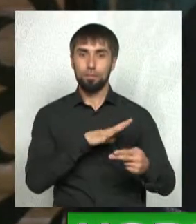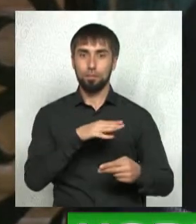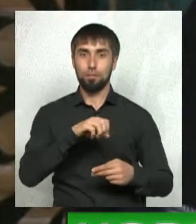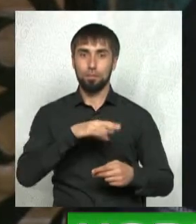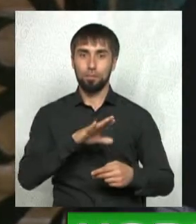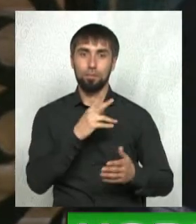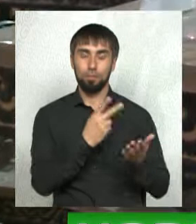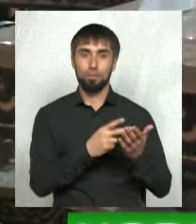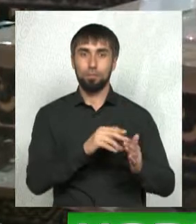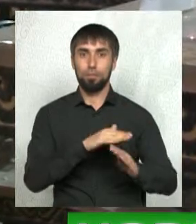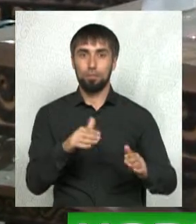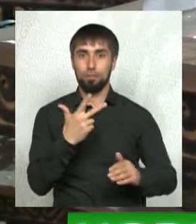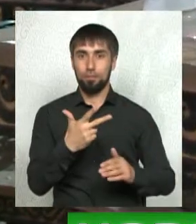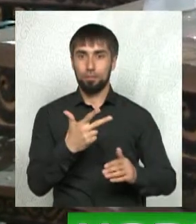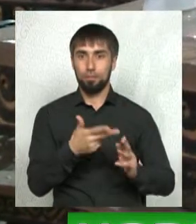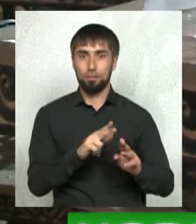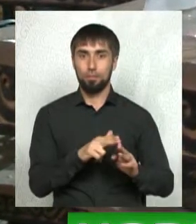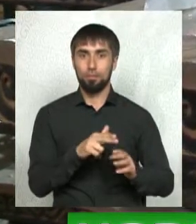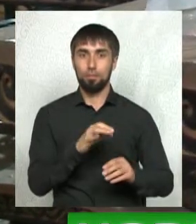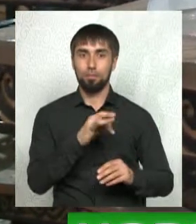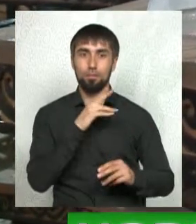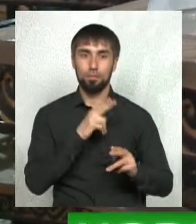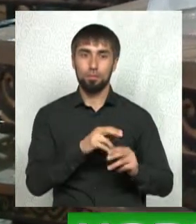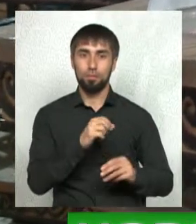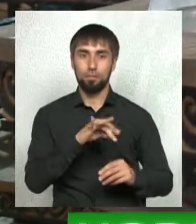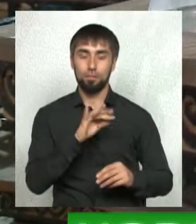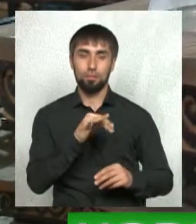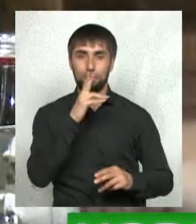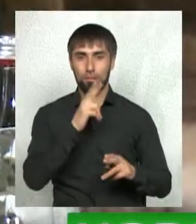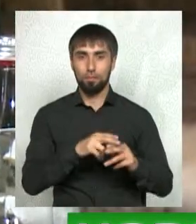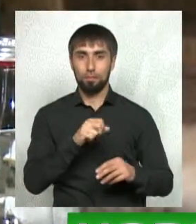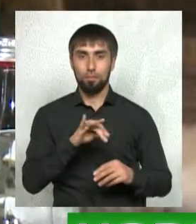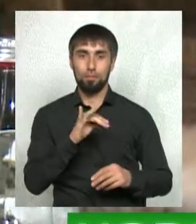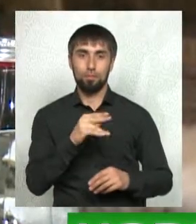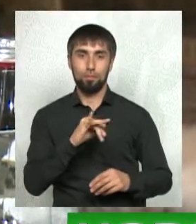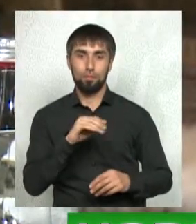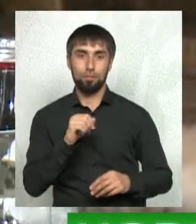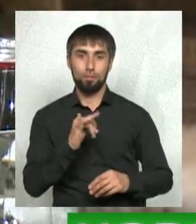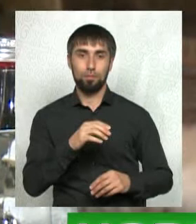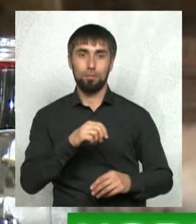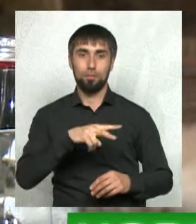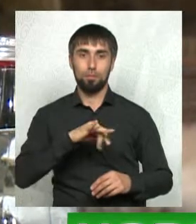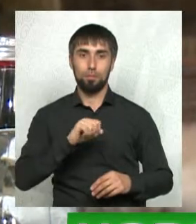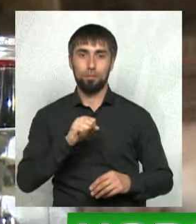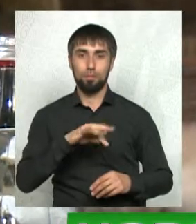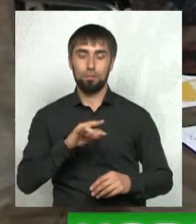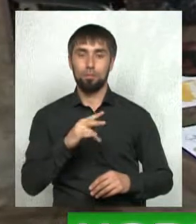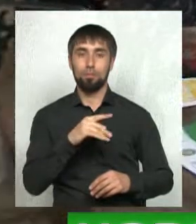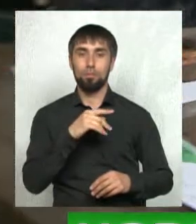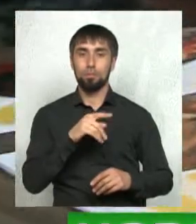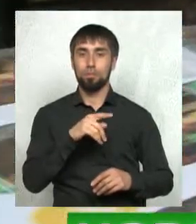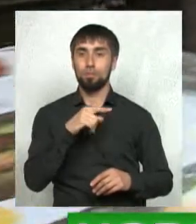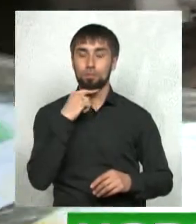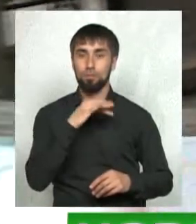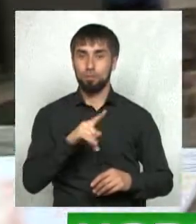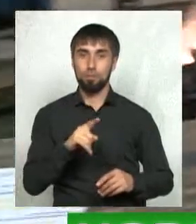Тамбов, показав детям 3 спектакля – «Сестрица Аленушка» и «Братец Иванушка», «Чуче» и «Лампа Аладдина». К слову, ингушский ТЮЗ